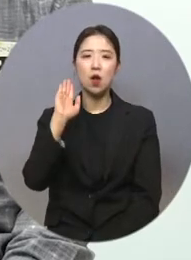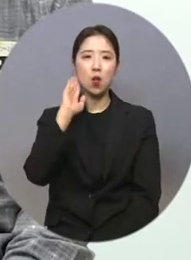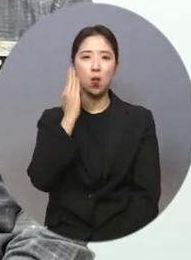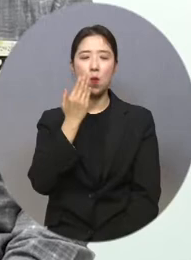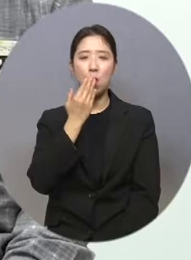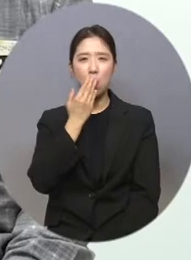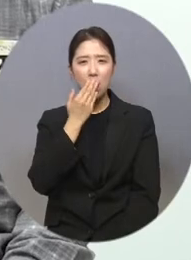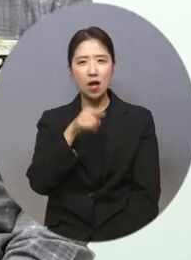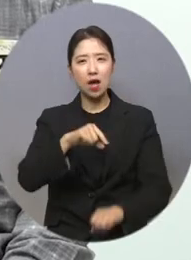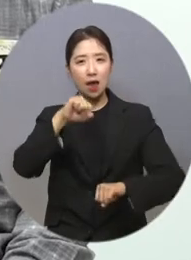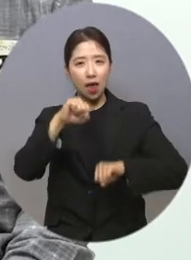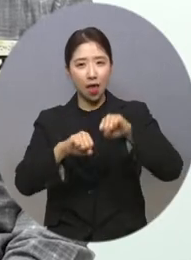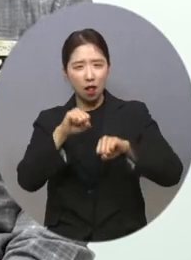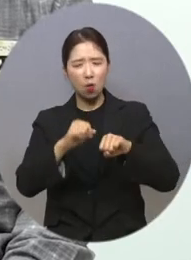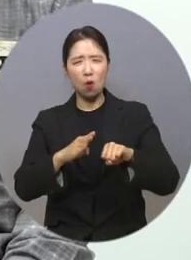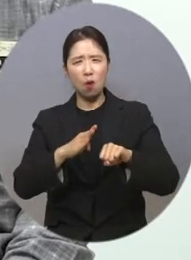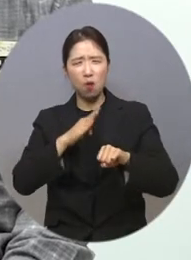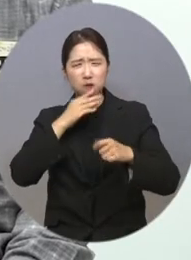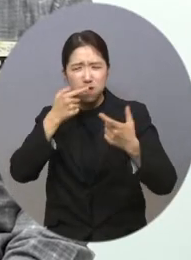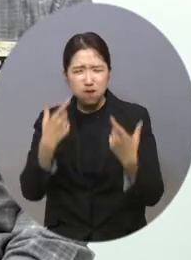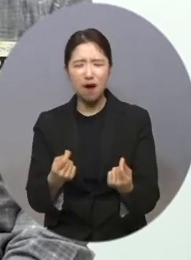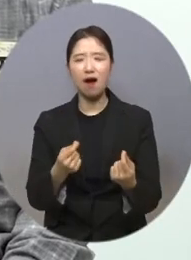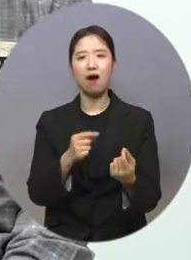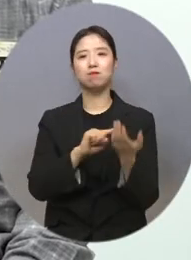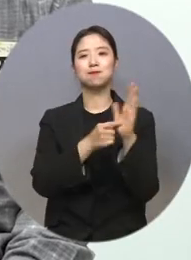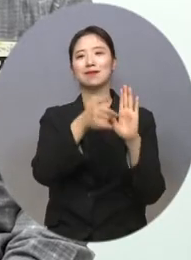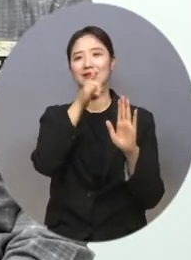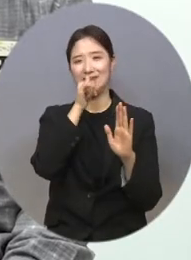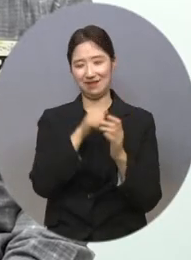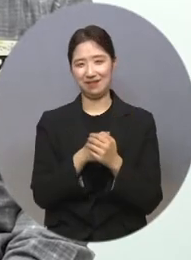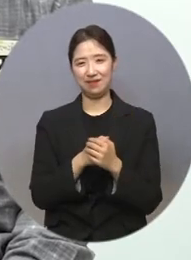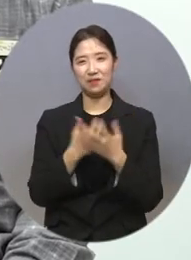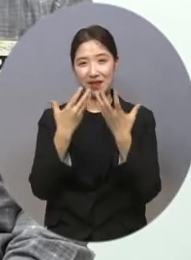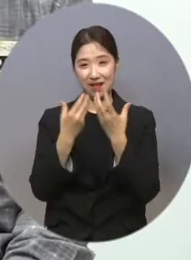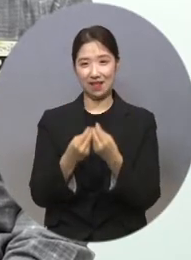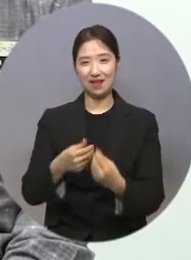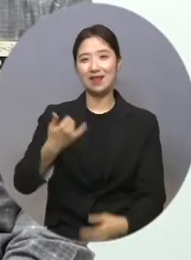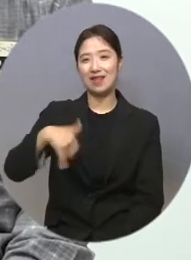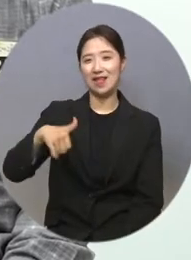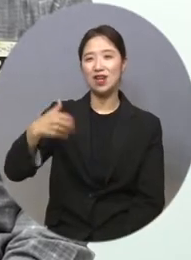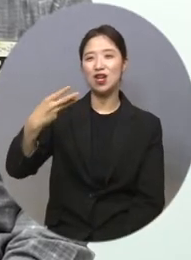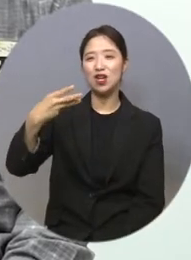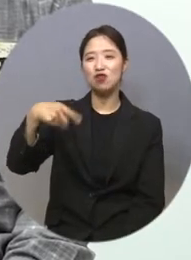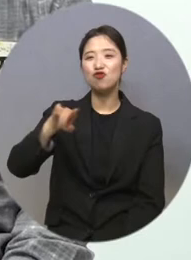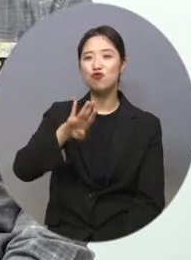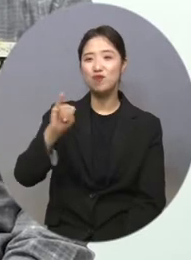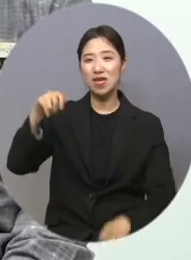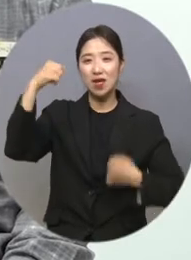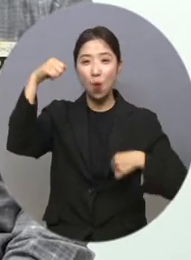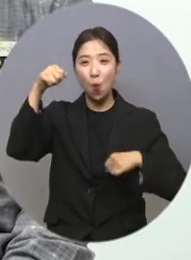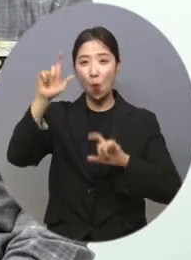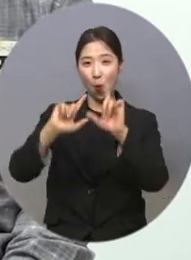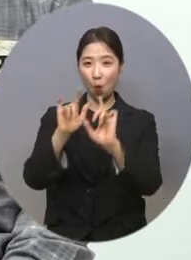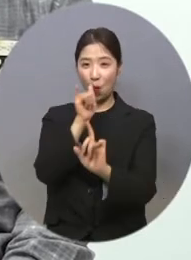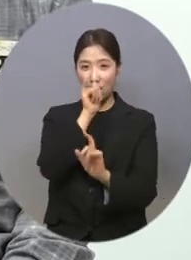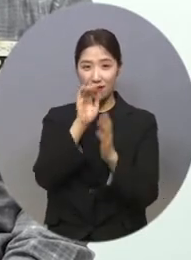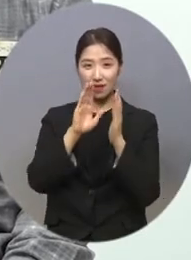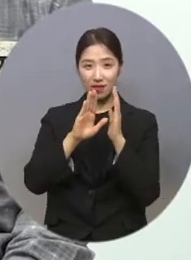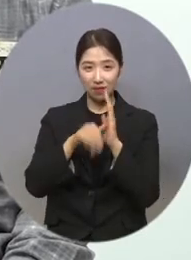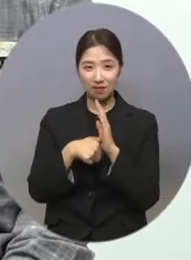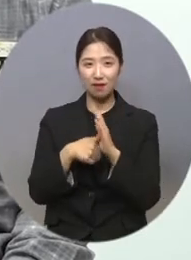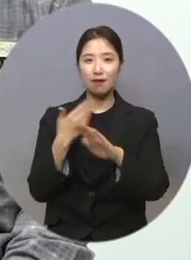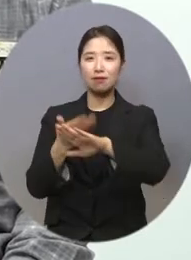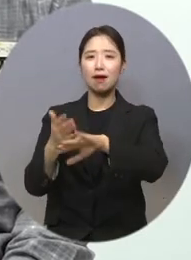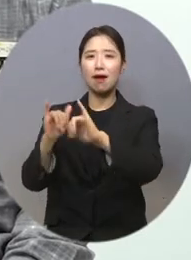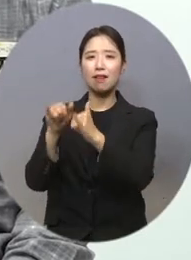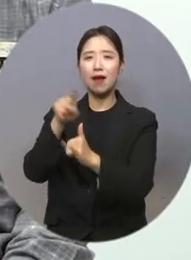하는 디테일 같은 것들이 잘 살아 있었다고 생각을 해요. 예를 들어서 그 자녀 루비가 뭐 공연을 할 때 이 다른